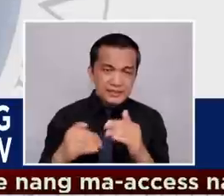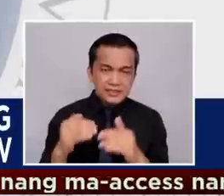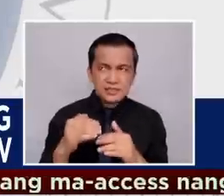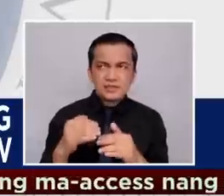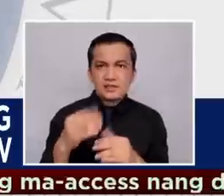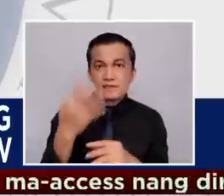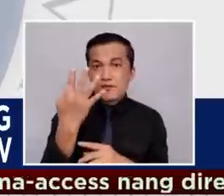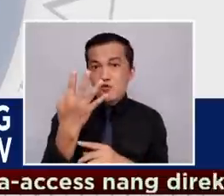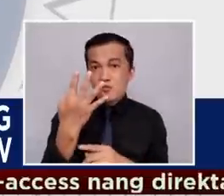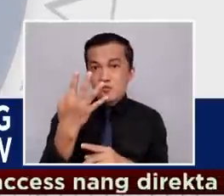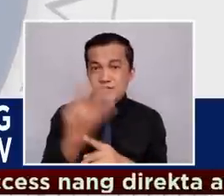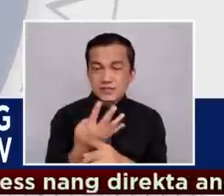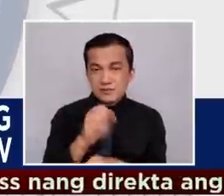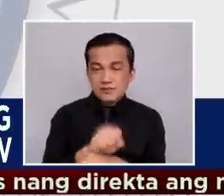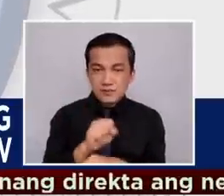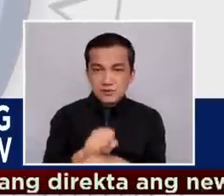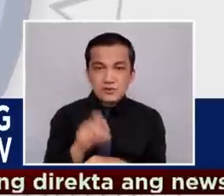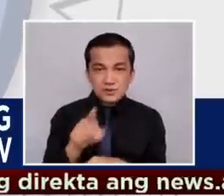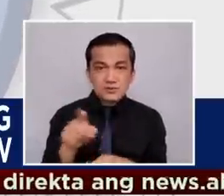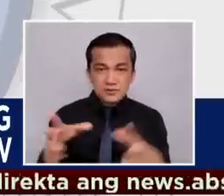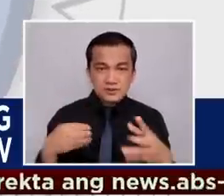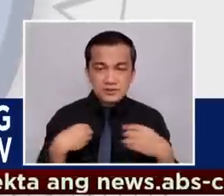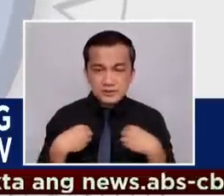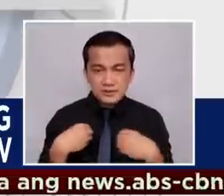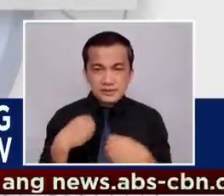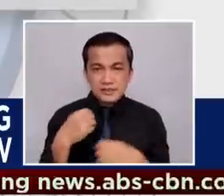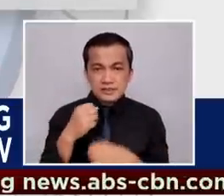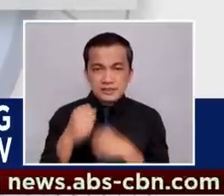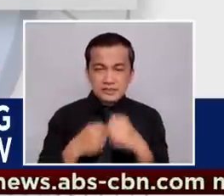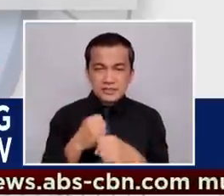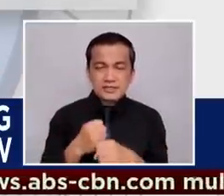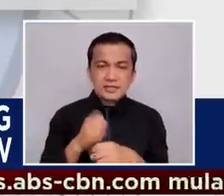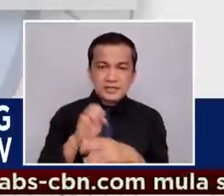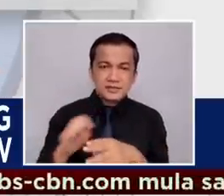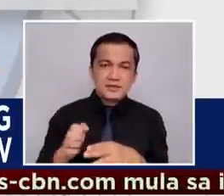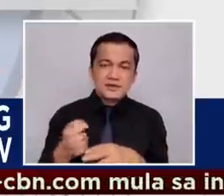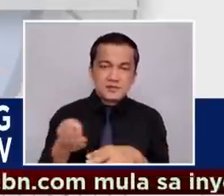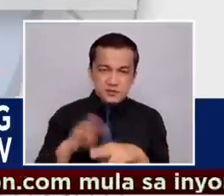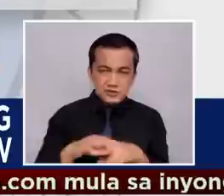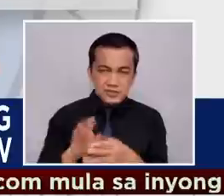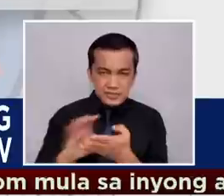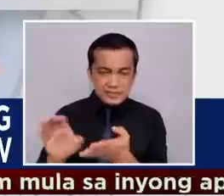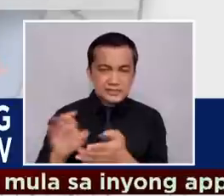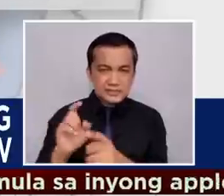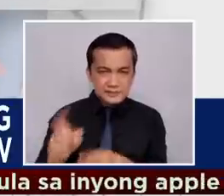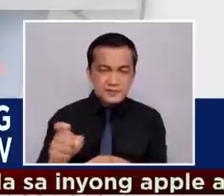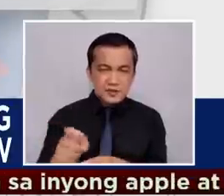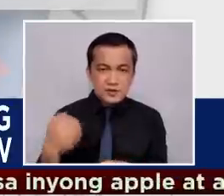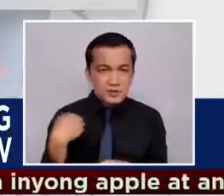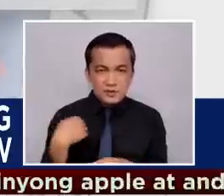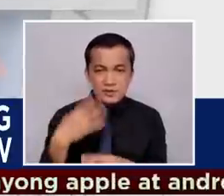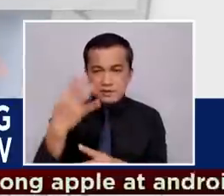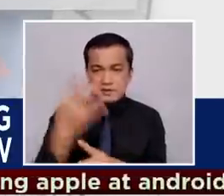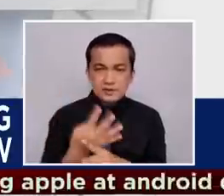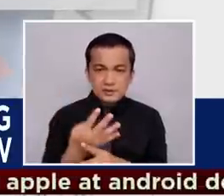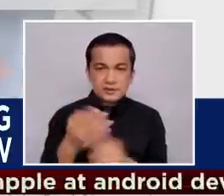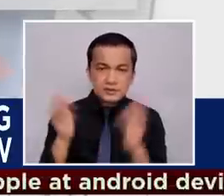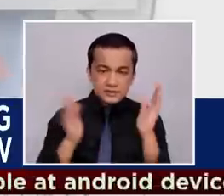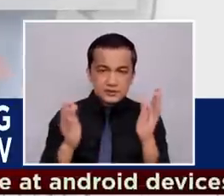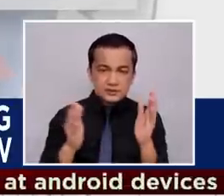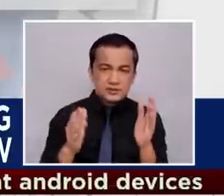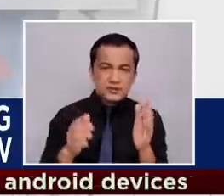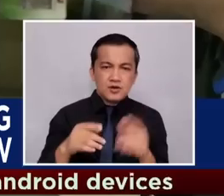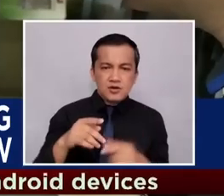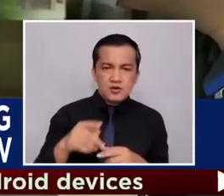nang nagtatrabaho para makatanggap ng year-end bonus at cash gift. Kung wala pang 4 na buwan sa serbisyo, prorated